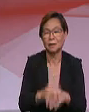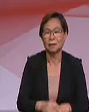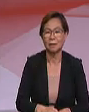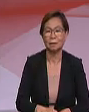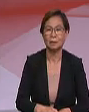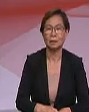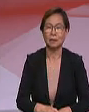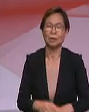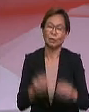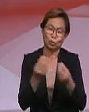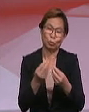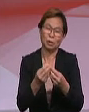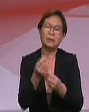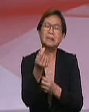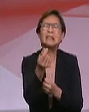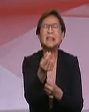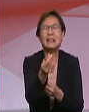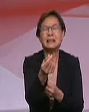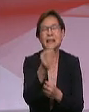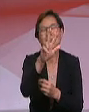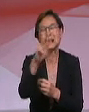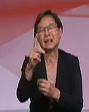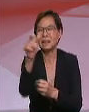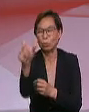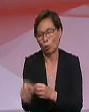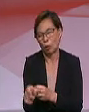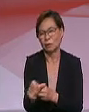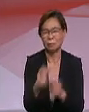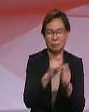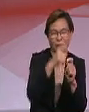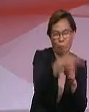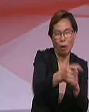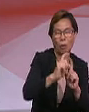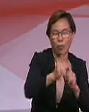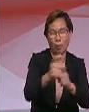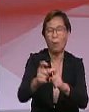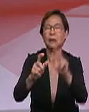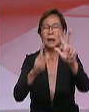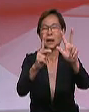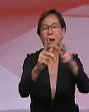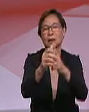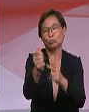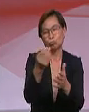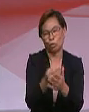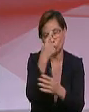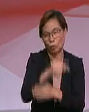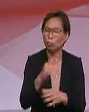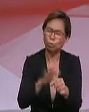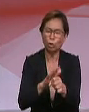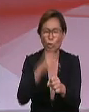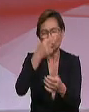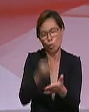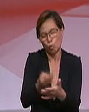Walaupun jumlahnya kecil, RM3,000 seorang, tetapi dia sudah cukup besar untuk menjadi modal